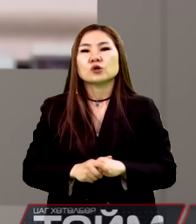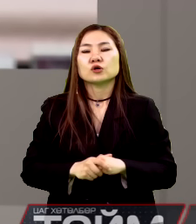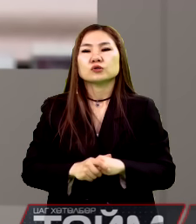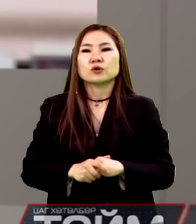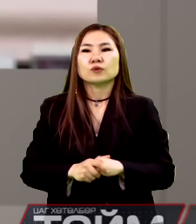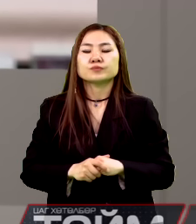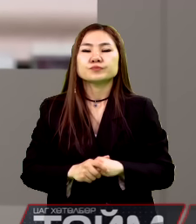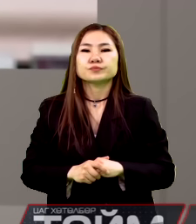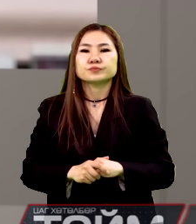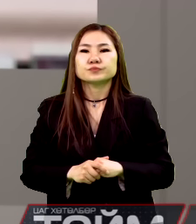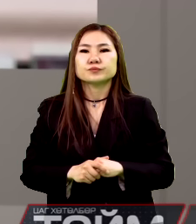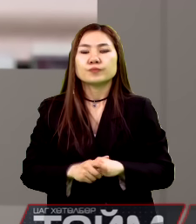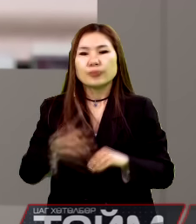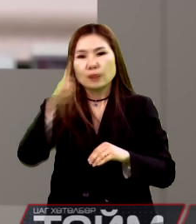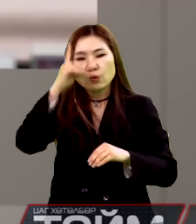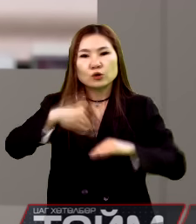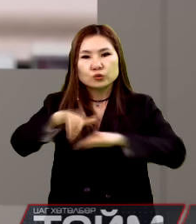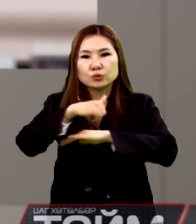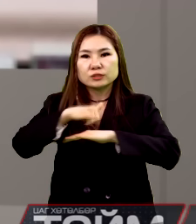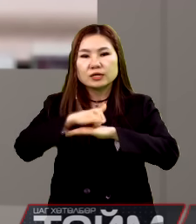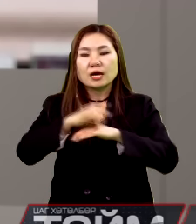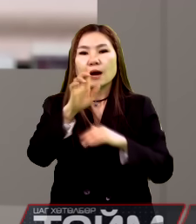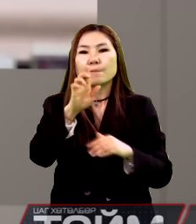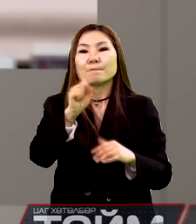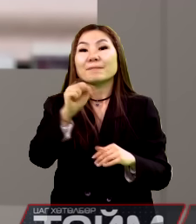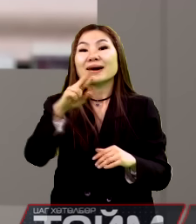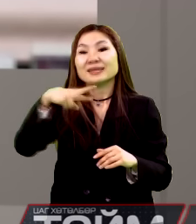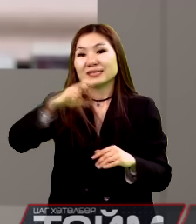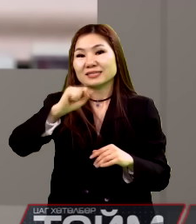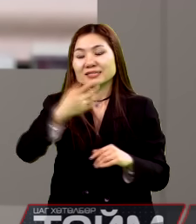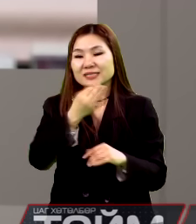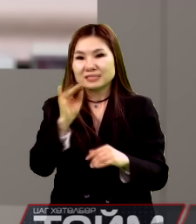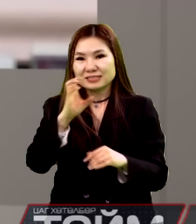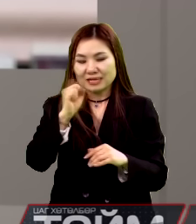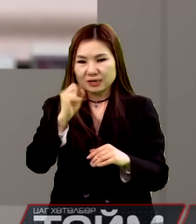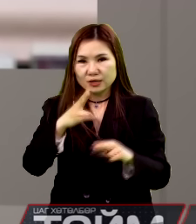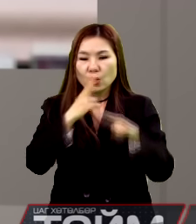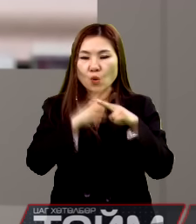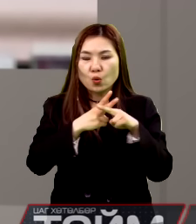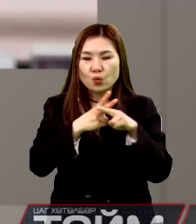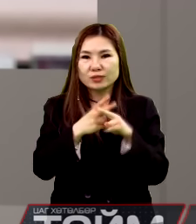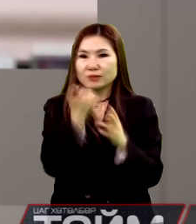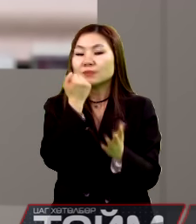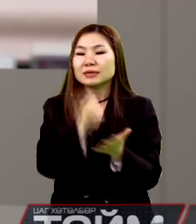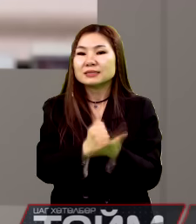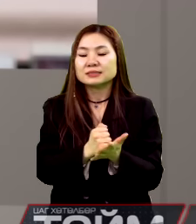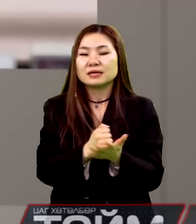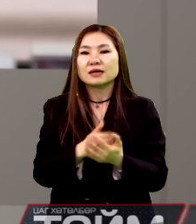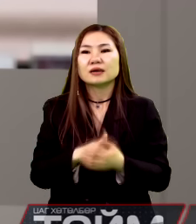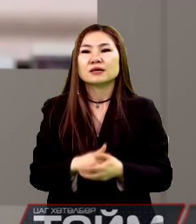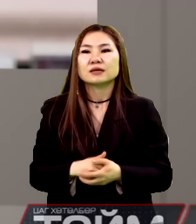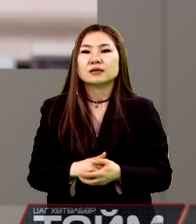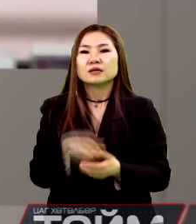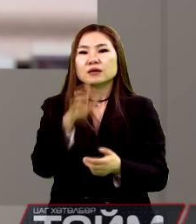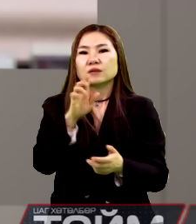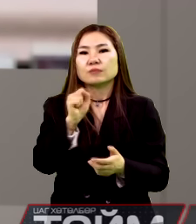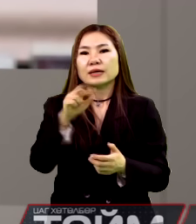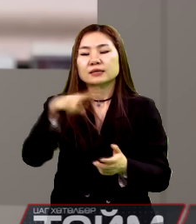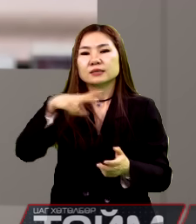улсын засгийн газраас өргөн барьсны дагуу Монгол улсын баялагийн сангийн тухай хуулийг батлсан тийм ээ. Тэгэхээр энэ их чухал хууль байгаа үзэж штэ. Тэгэхээр